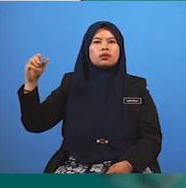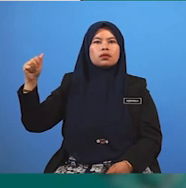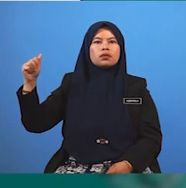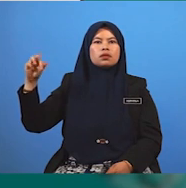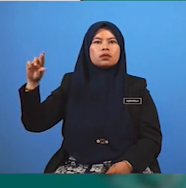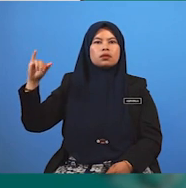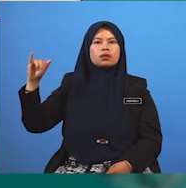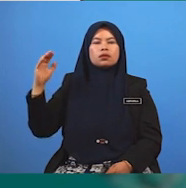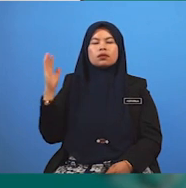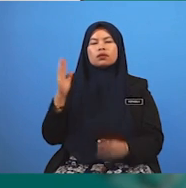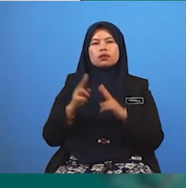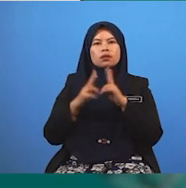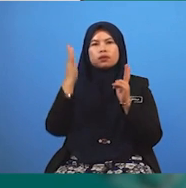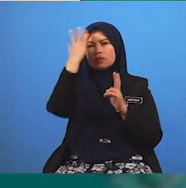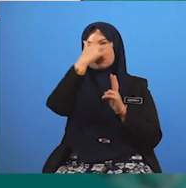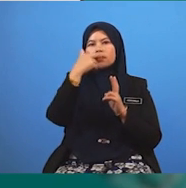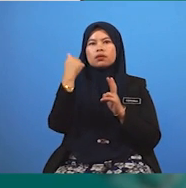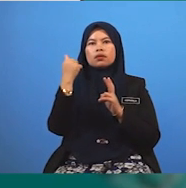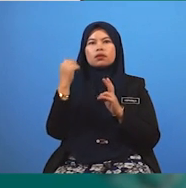menikmati beraneka